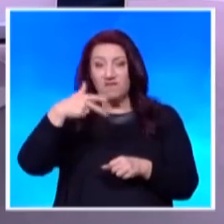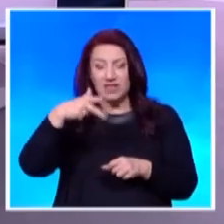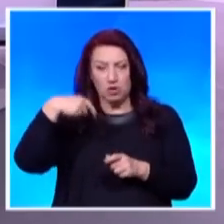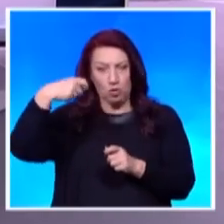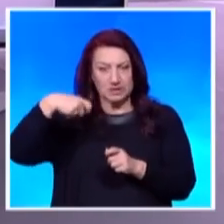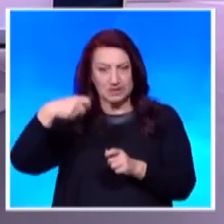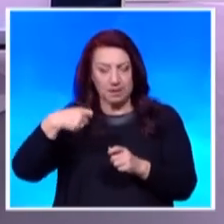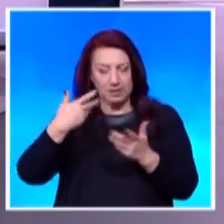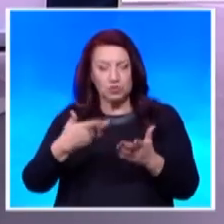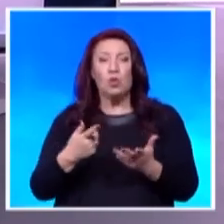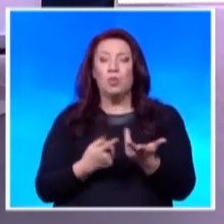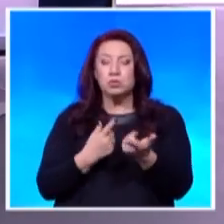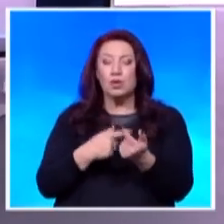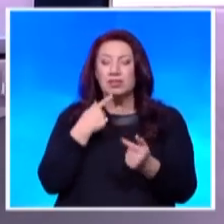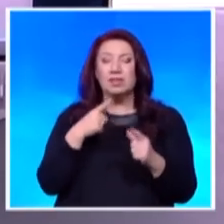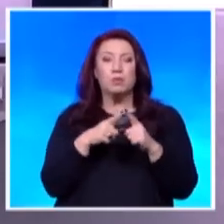Неткова.